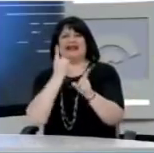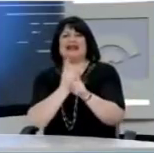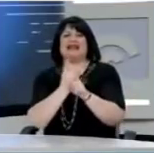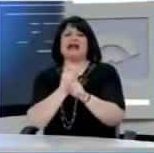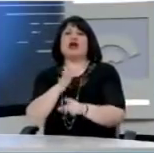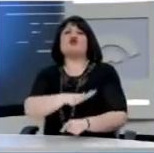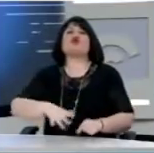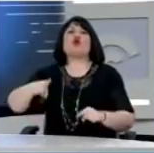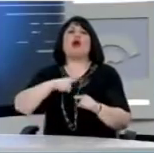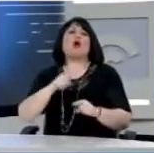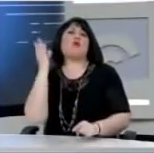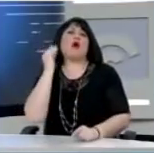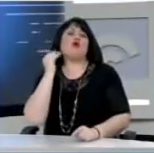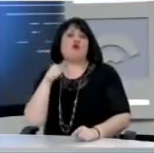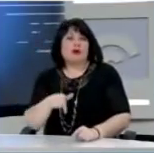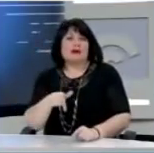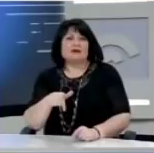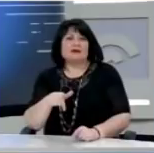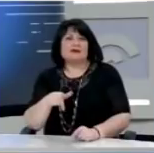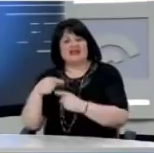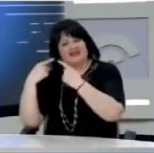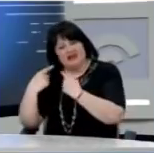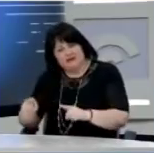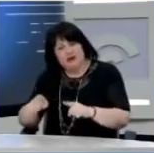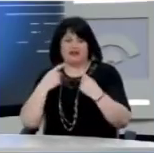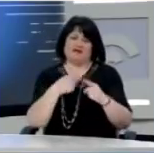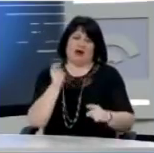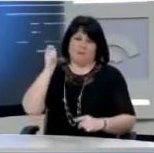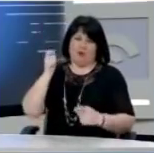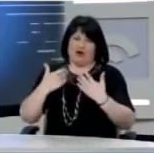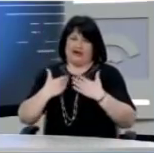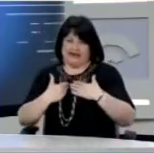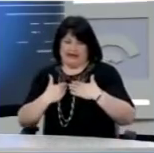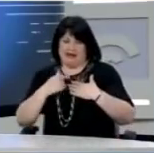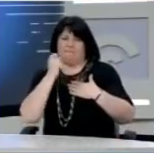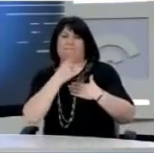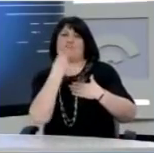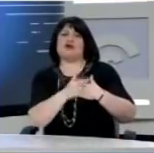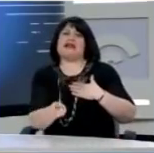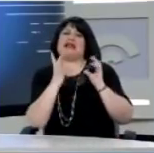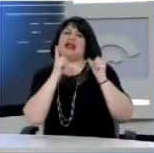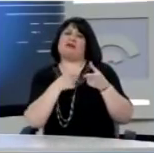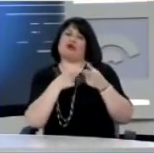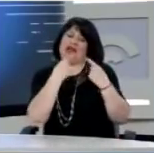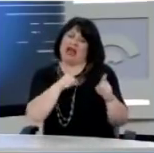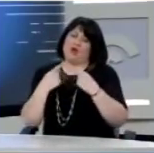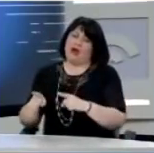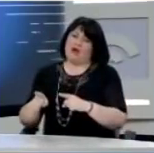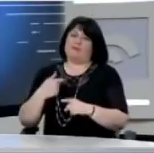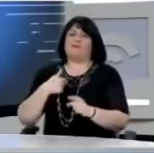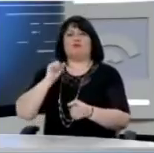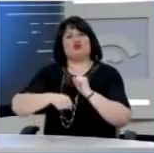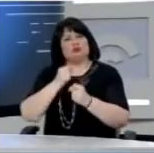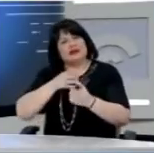λαό που μας ακούει, ποια είναι η διαφορά της δικής μας πολιτικής και της πολιτικής της Νέας Δημοκρατίας. Προσπάθησα